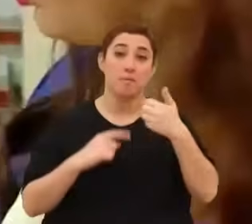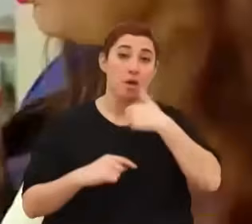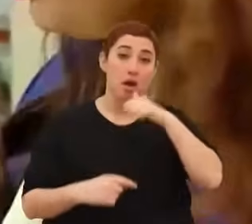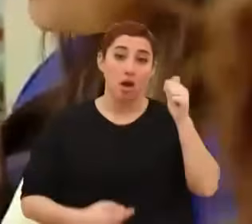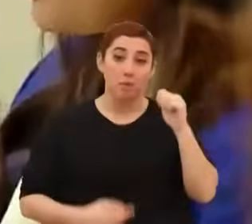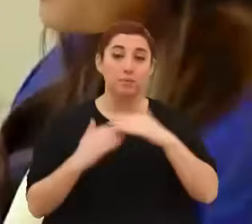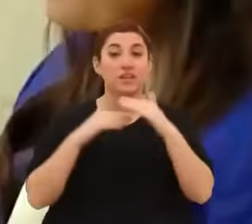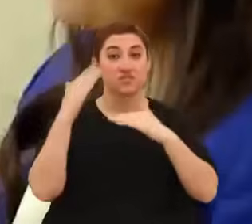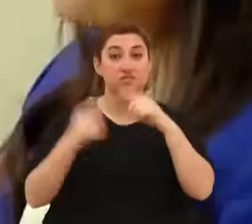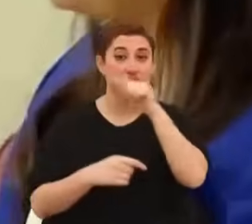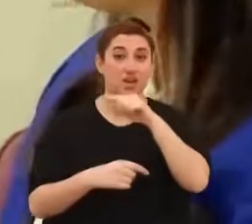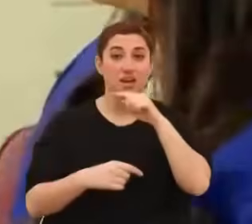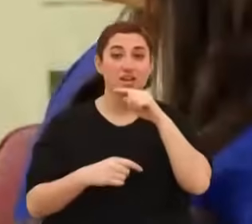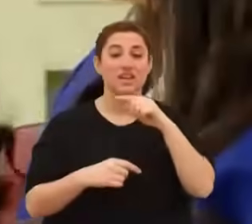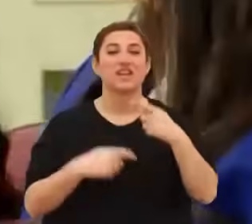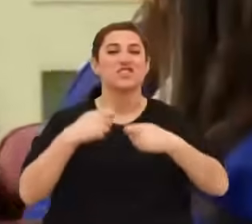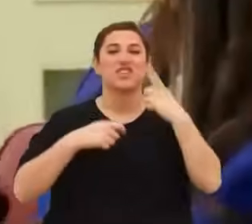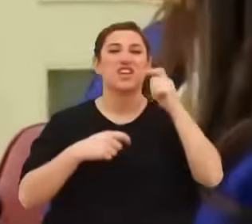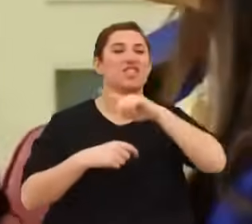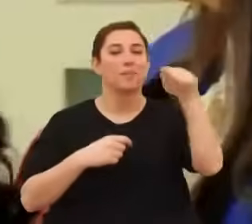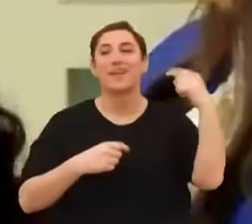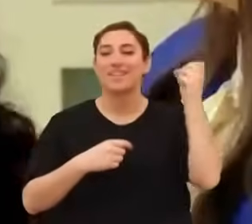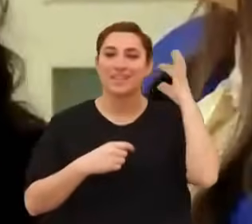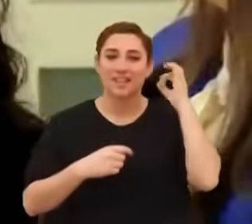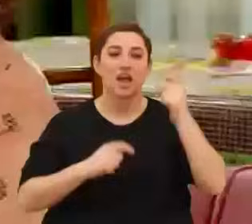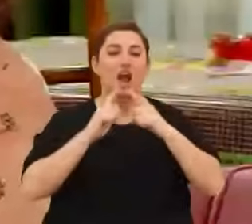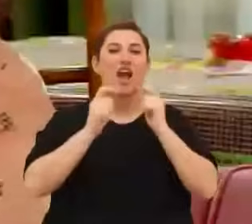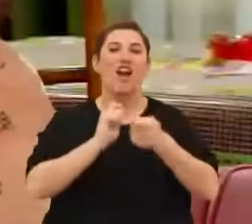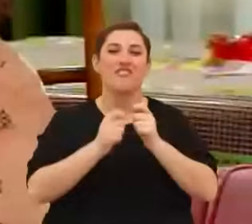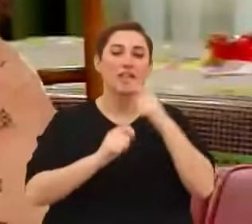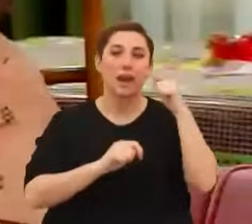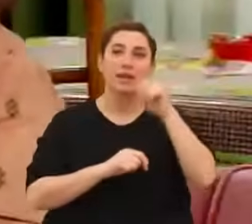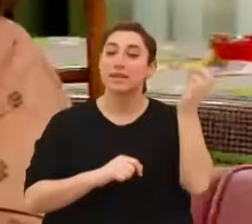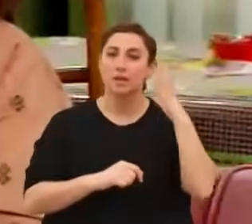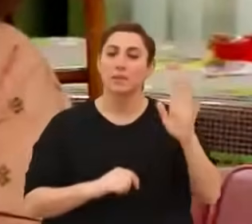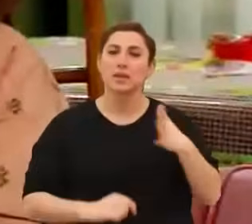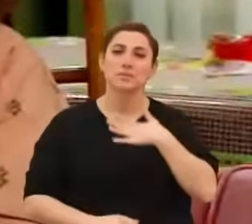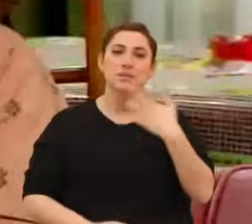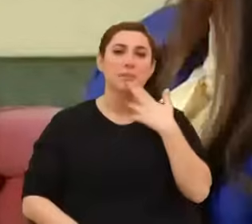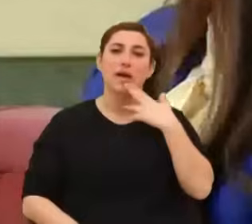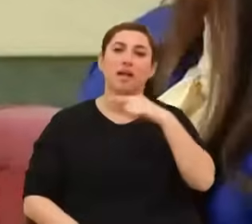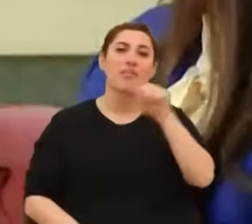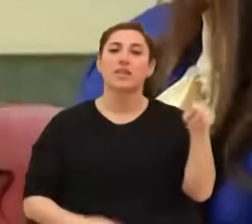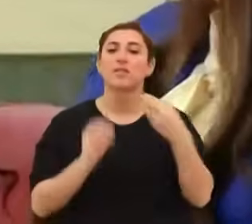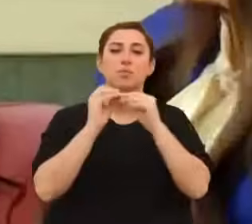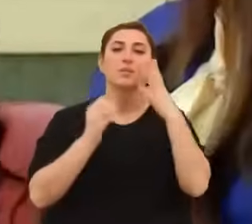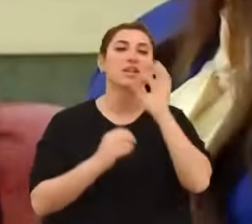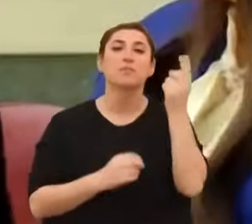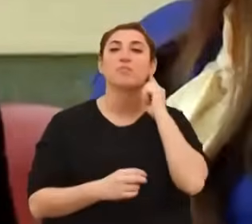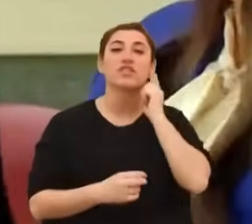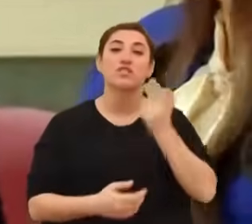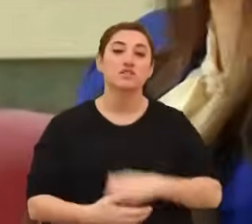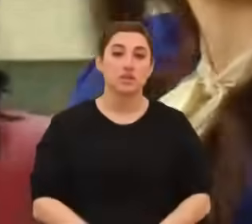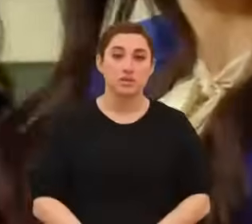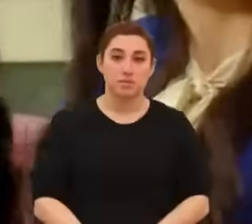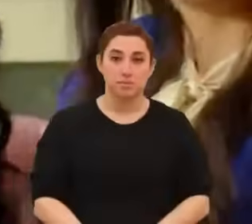abi dışarıda esnafı dinler. Kahvede erkekleri dinler. Peki biz hanımların derdini kim